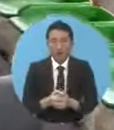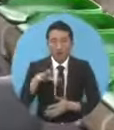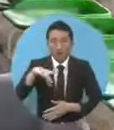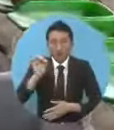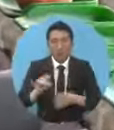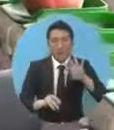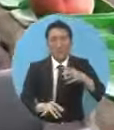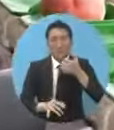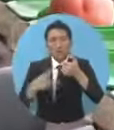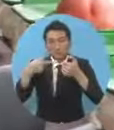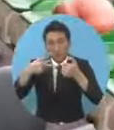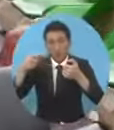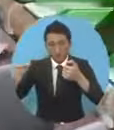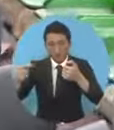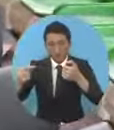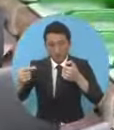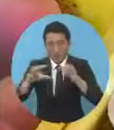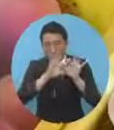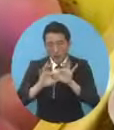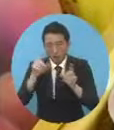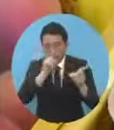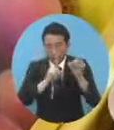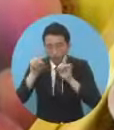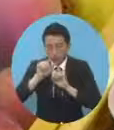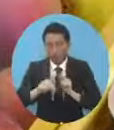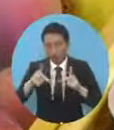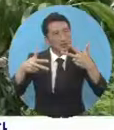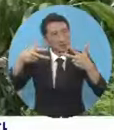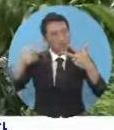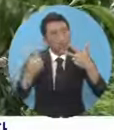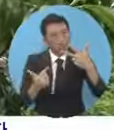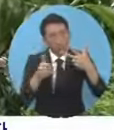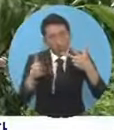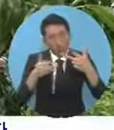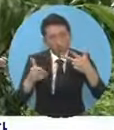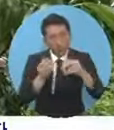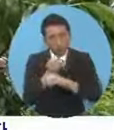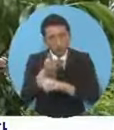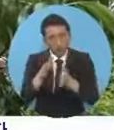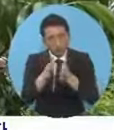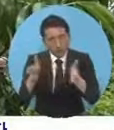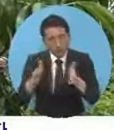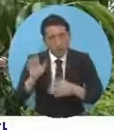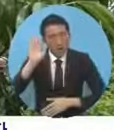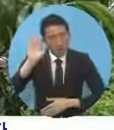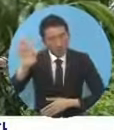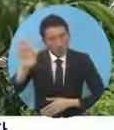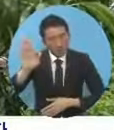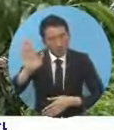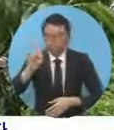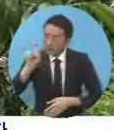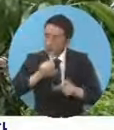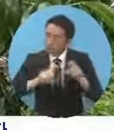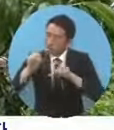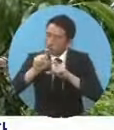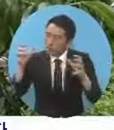물량은 450kg이고 계속 해외 주문이 늘고 있습니다. 앞으로 약 10톤 정도 더 나가서 한